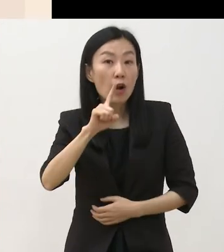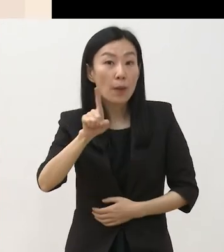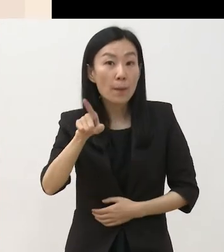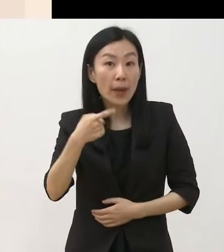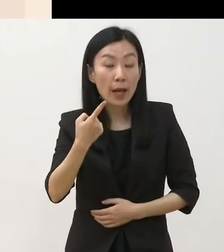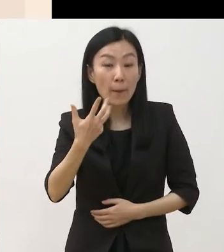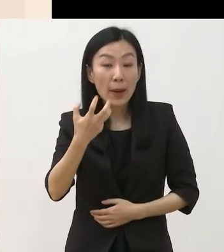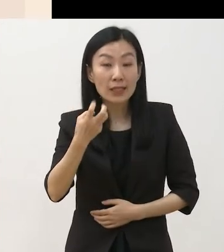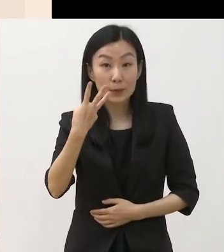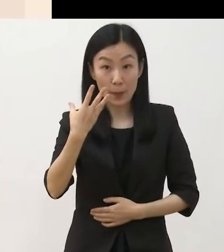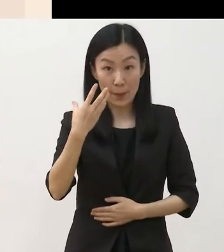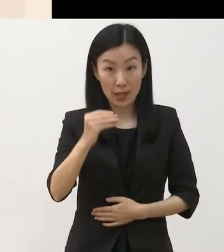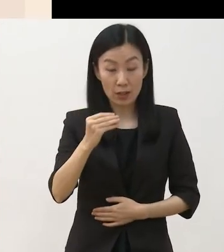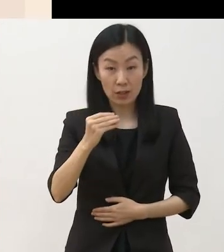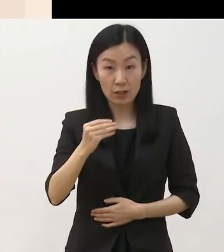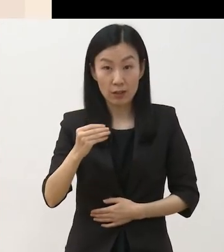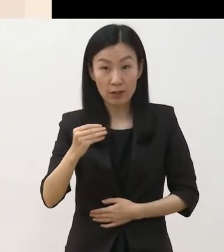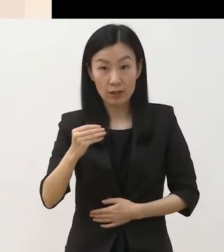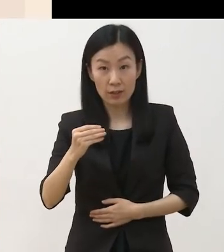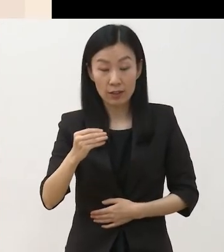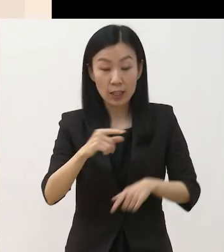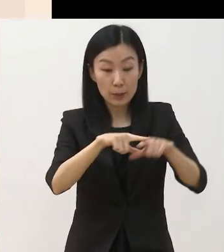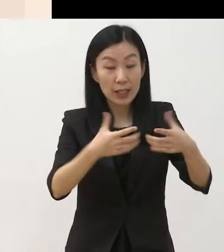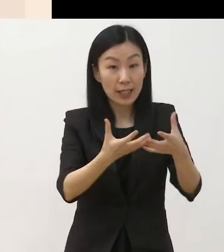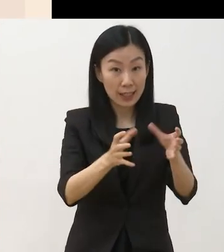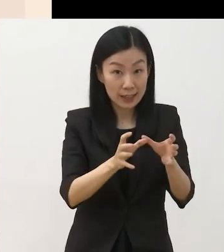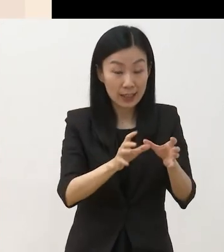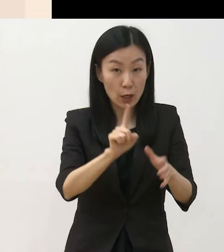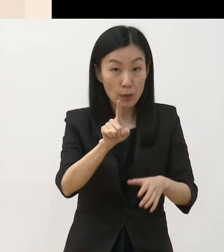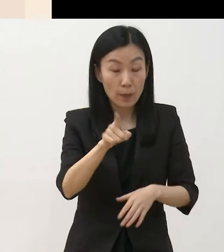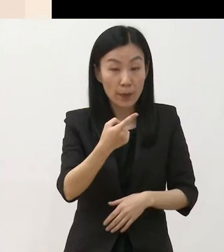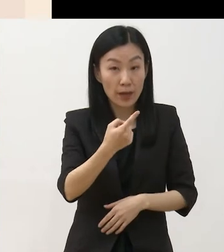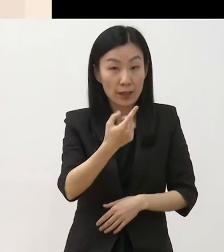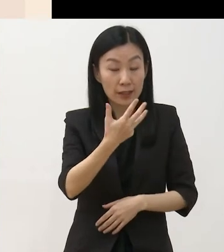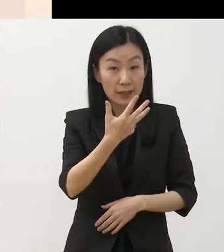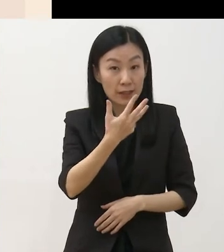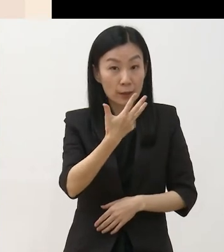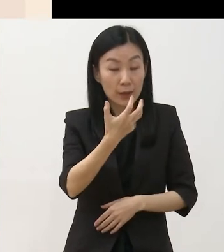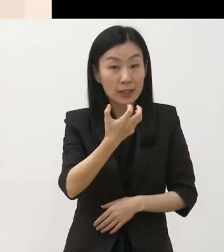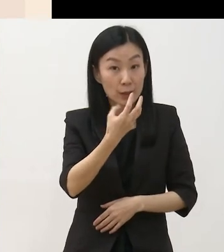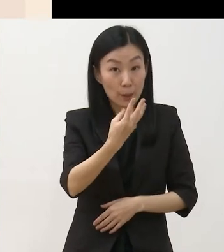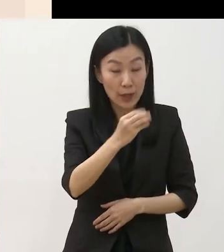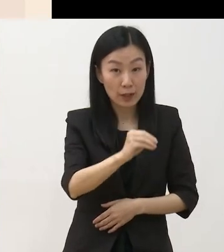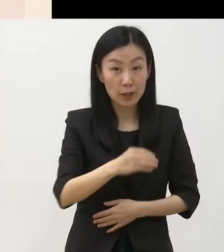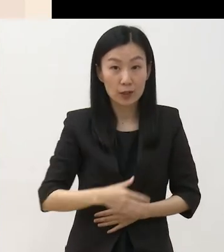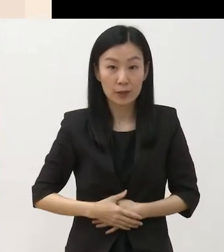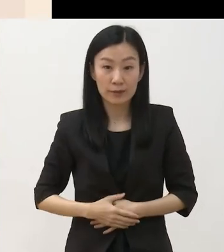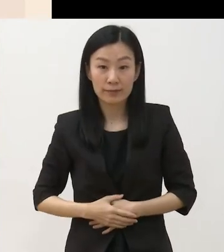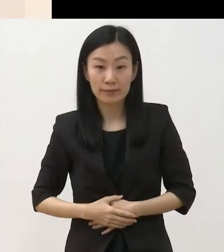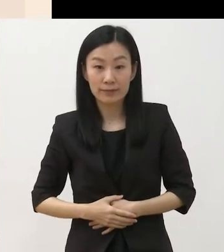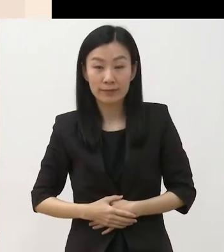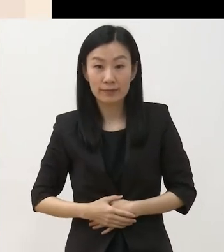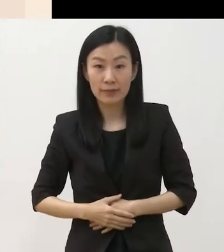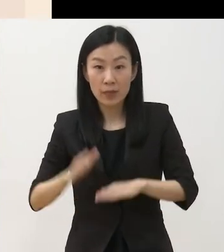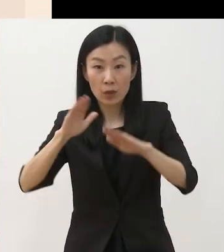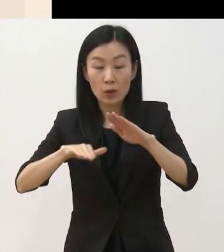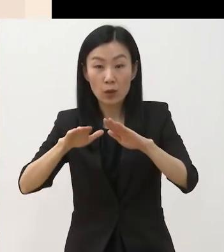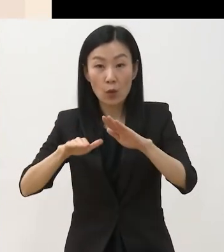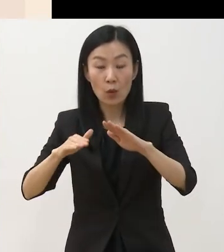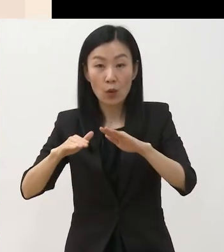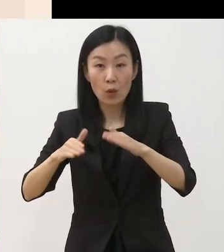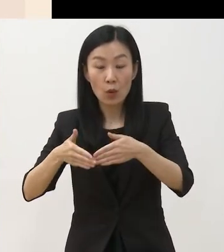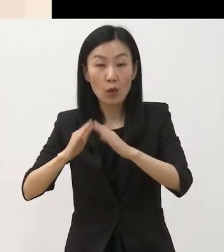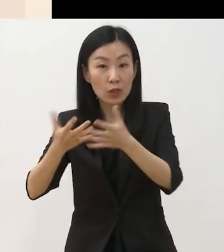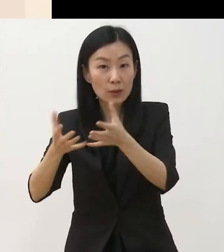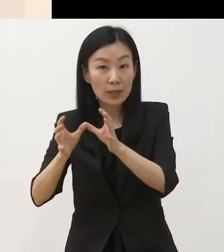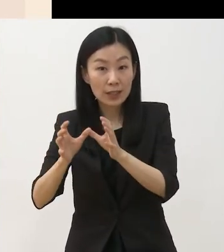정도의 민간예술단체는 지원을 받게 되시고요. 그 다음에 국공립단체는 약 153만 원 정도의 지원을